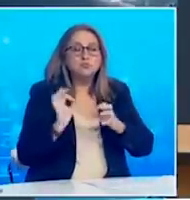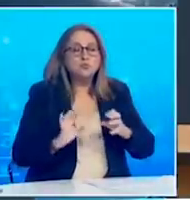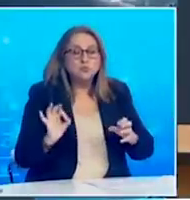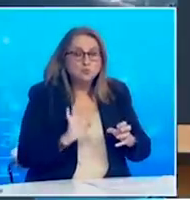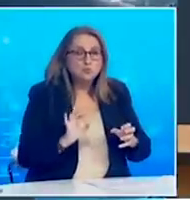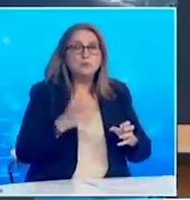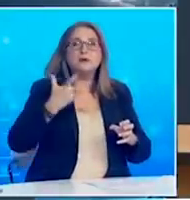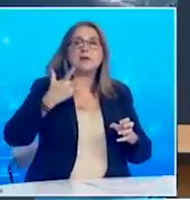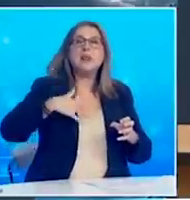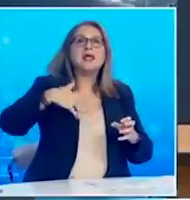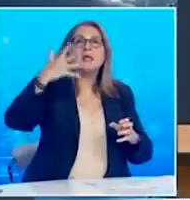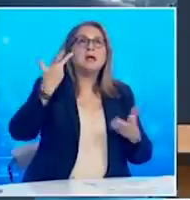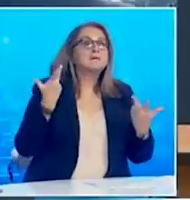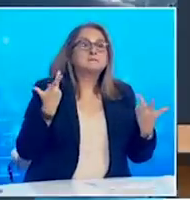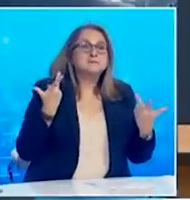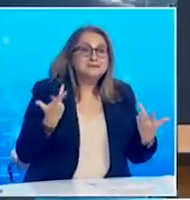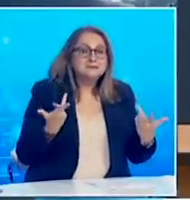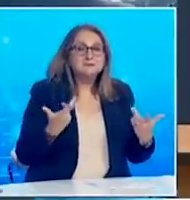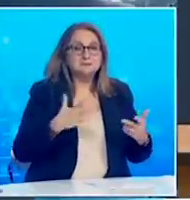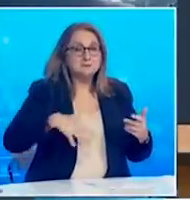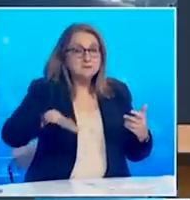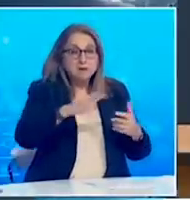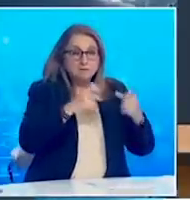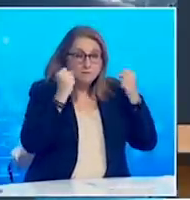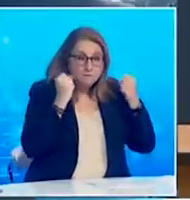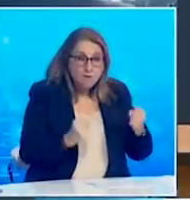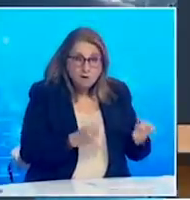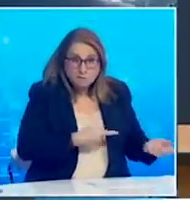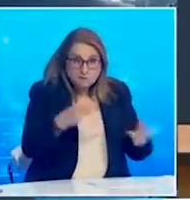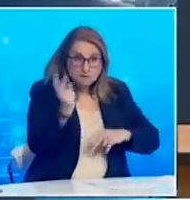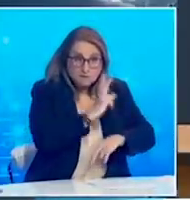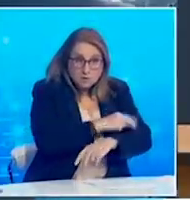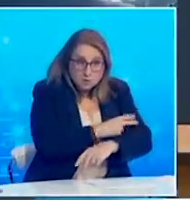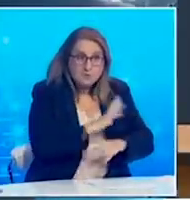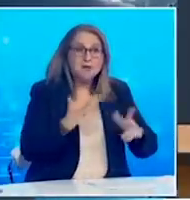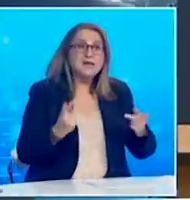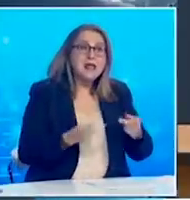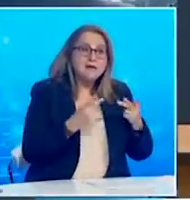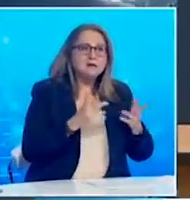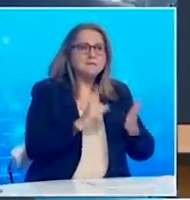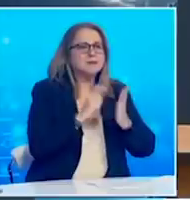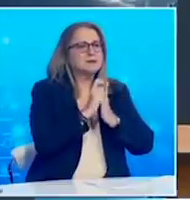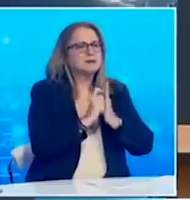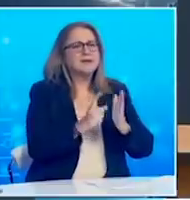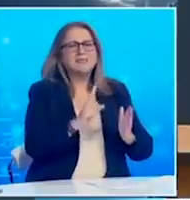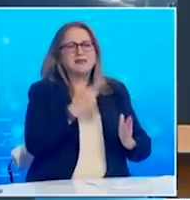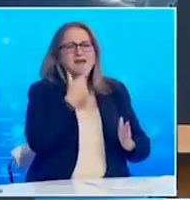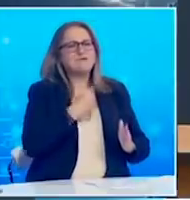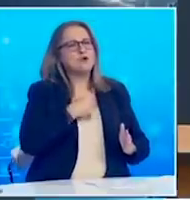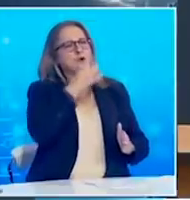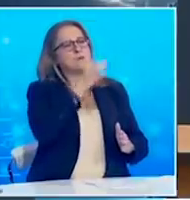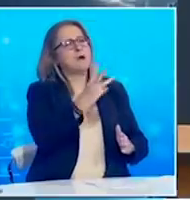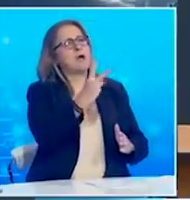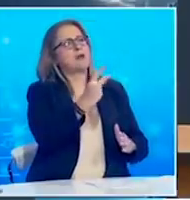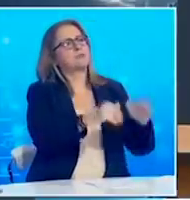ομάδες, εάν αυτά οδηγούν σε βαρύτερες κλινικές περιπτώσεις και ούτω καθεξής. Δεν είναι απλό να δώσουμε ένα